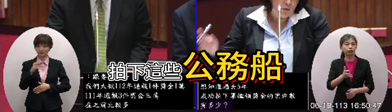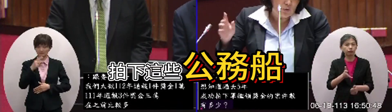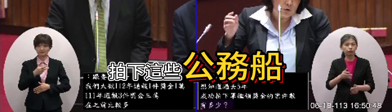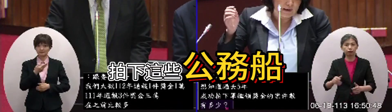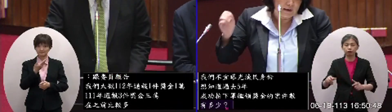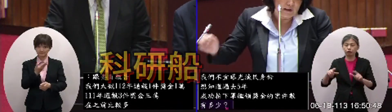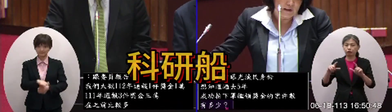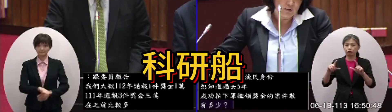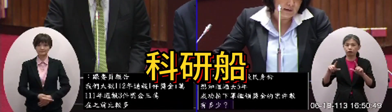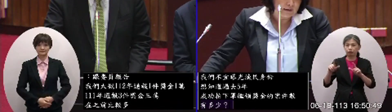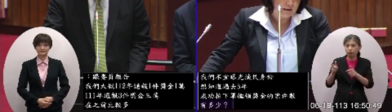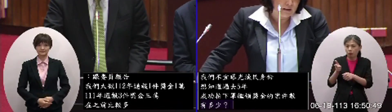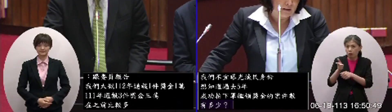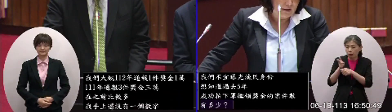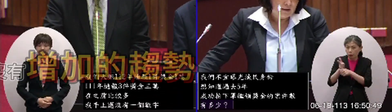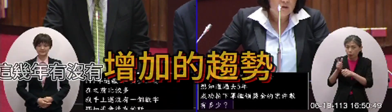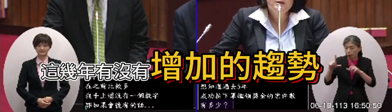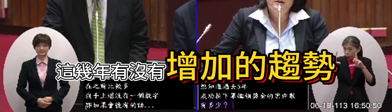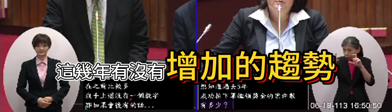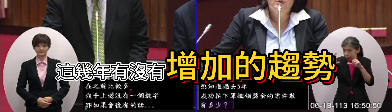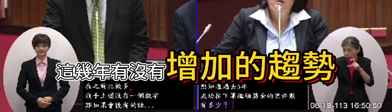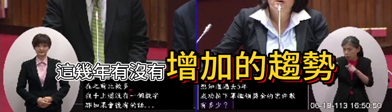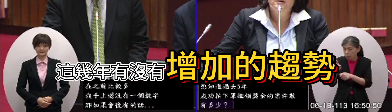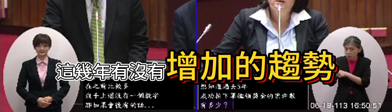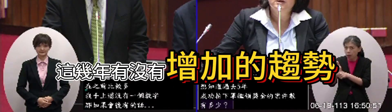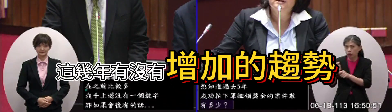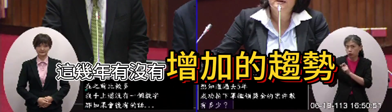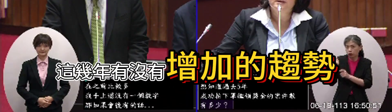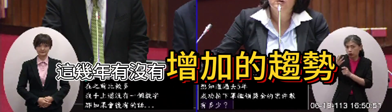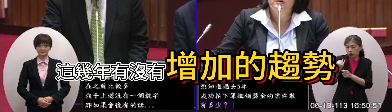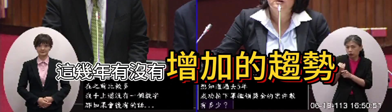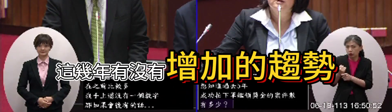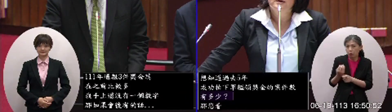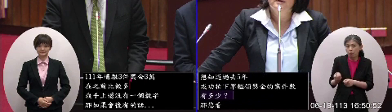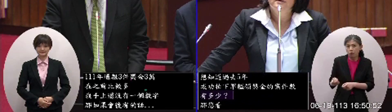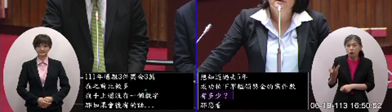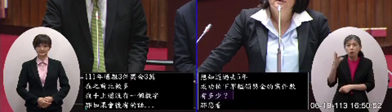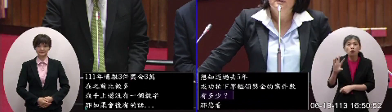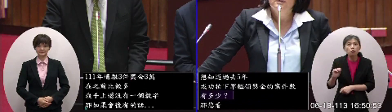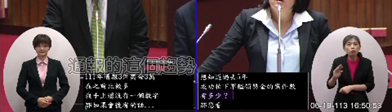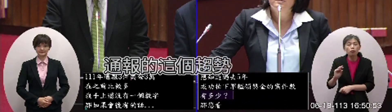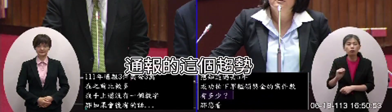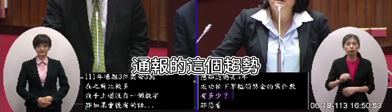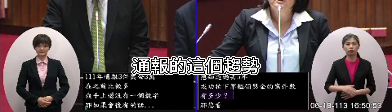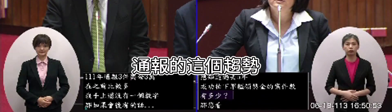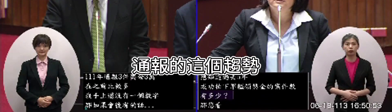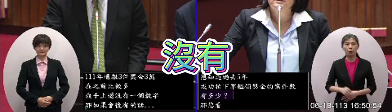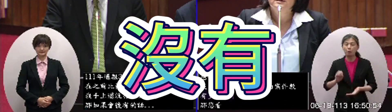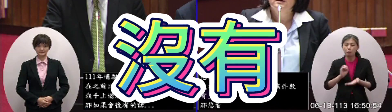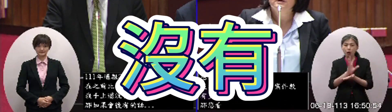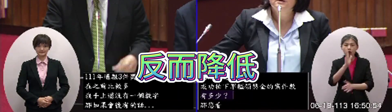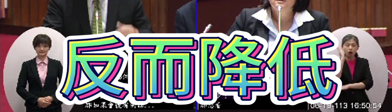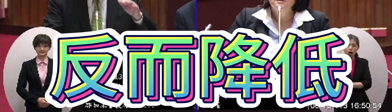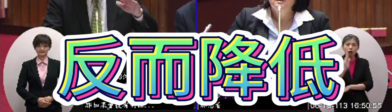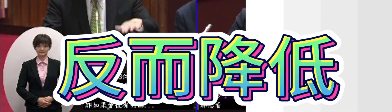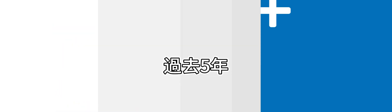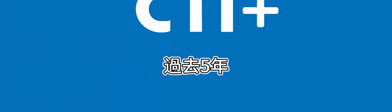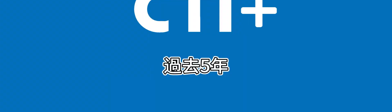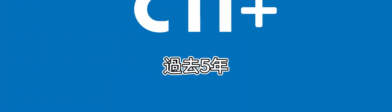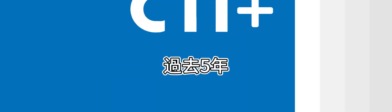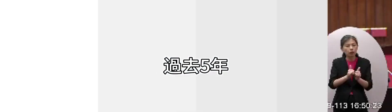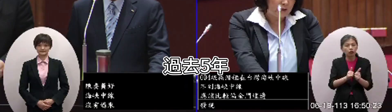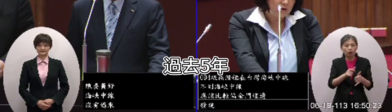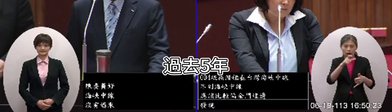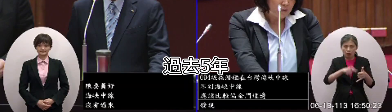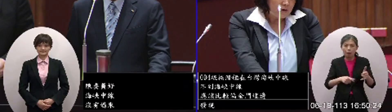看一下这些公务船啊、客源船啊，这个这几年有没有增加这个趋势？通报的这个趋势？ 没有，反而降低。 过